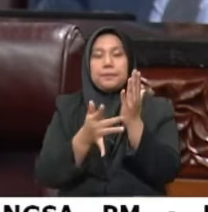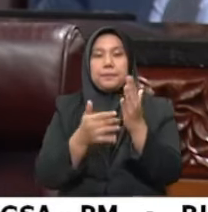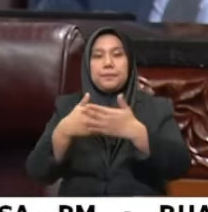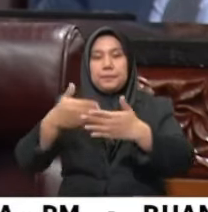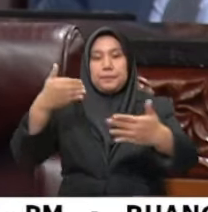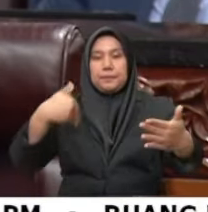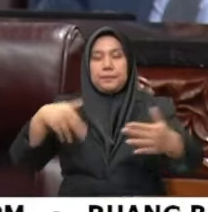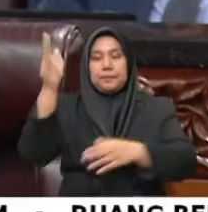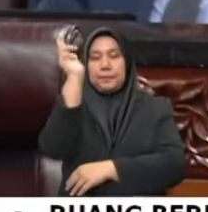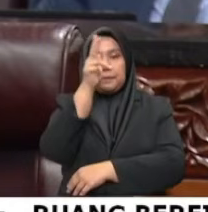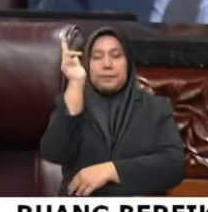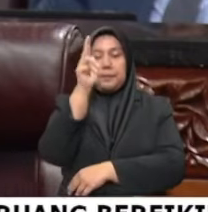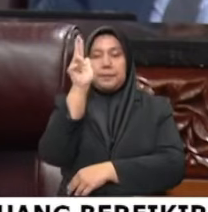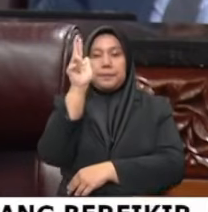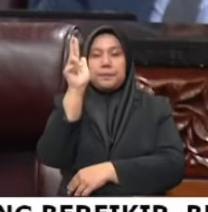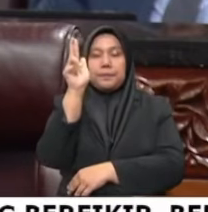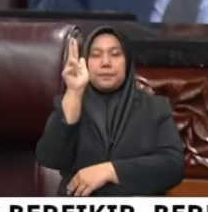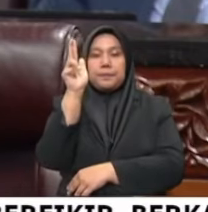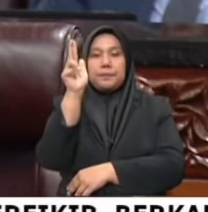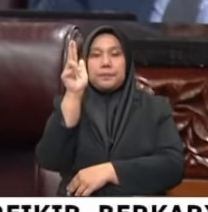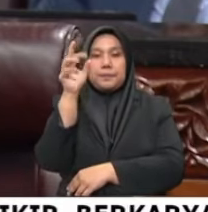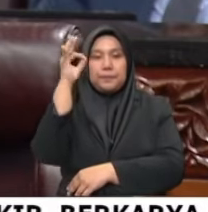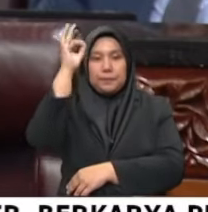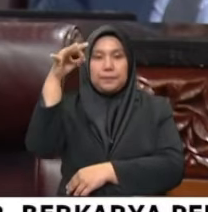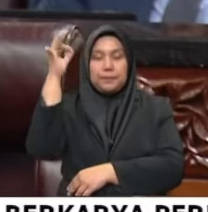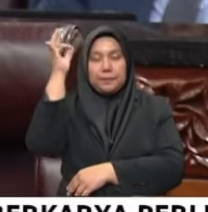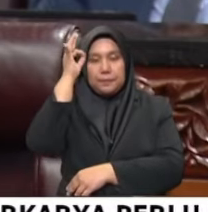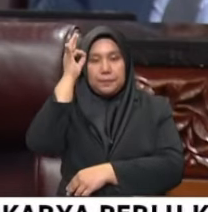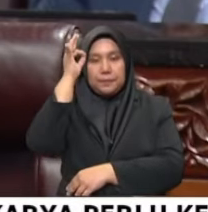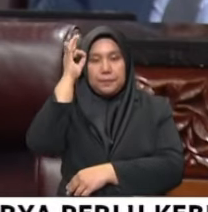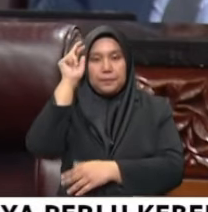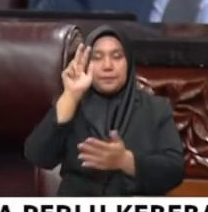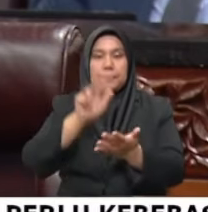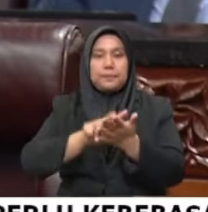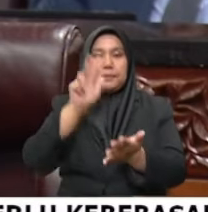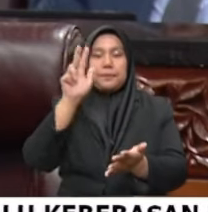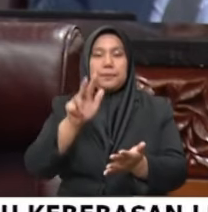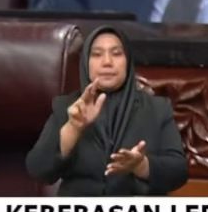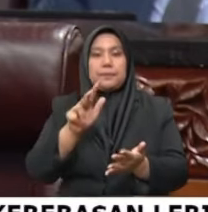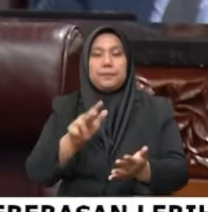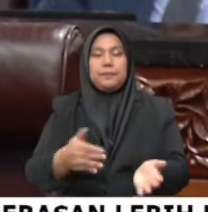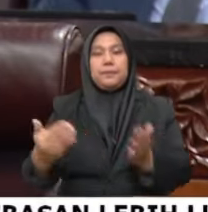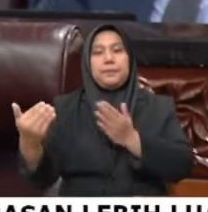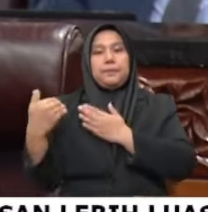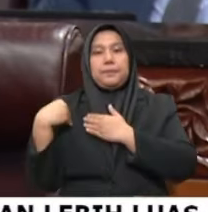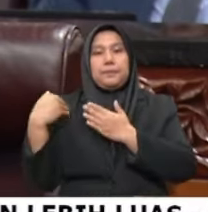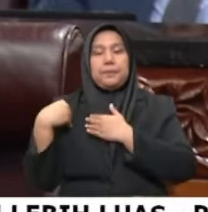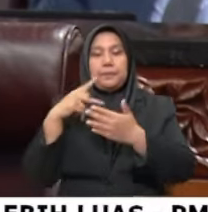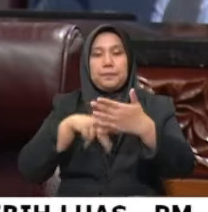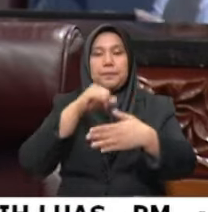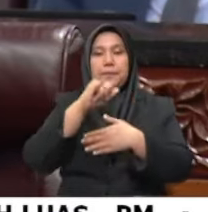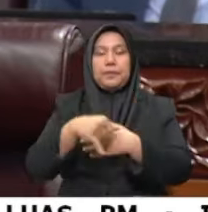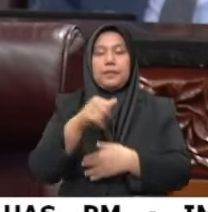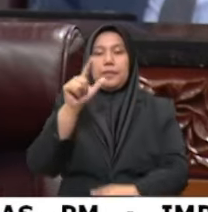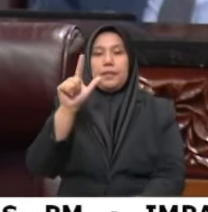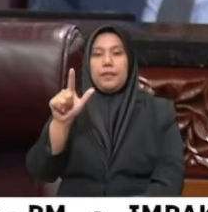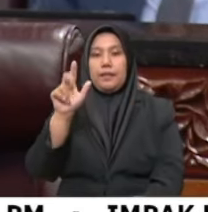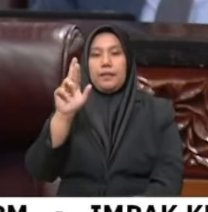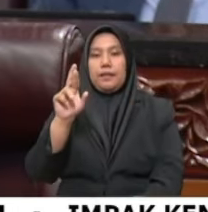sebelum Kerajaan Persekutuan memutuskan untuk mengambil alih projek LRR ini.